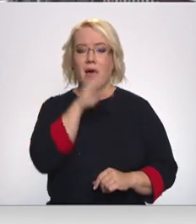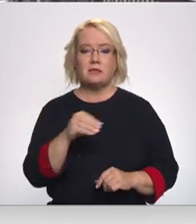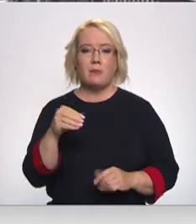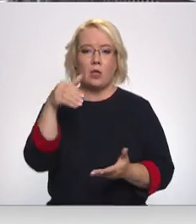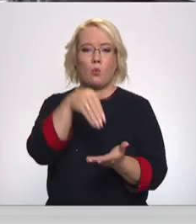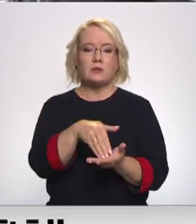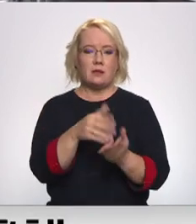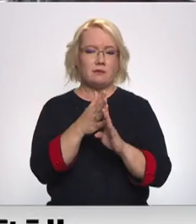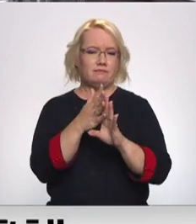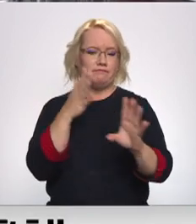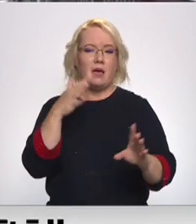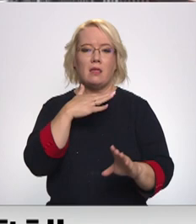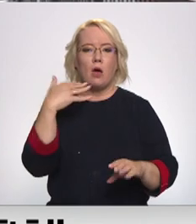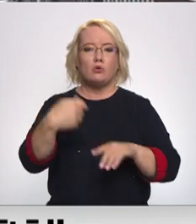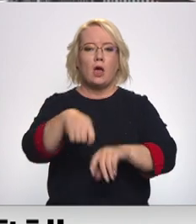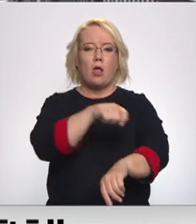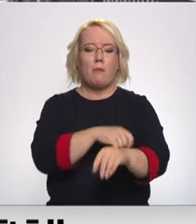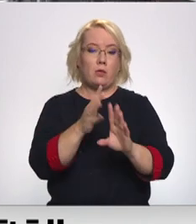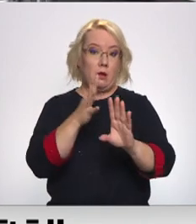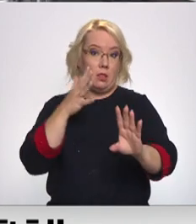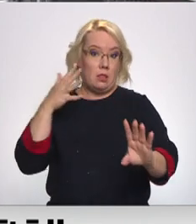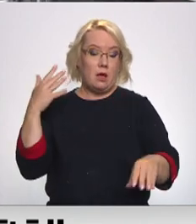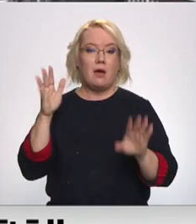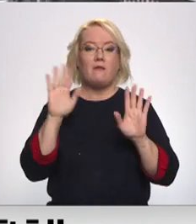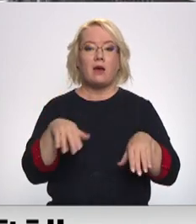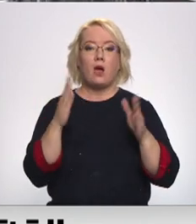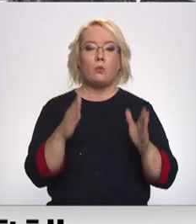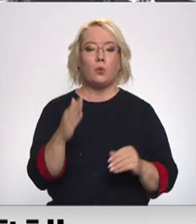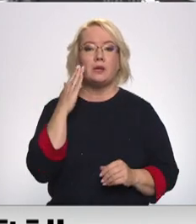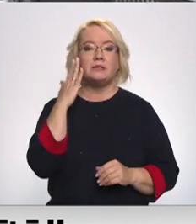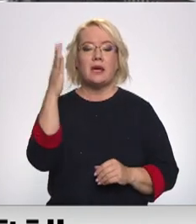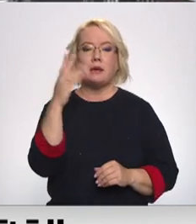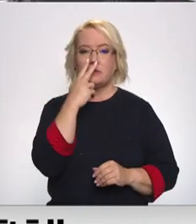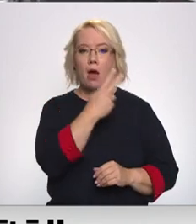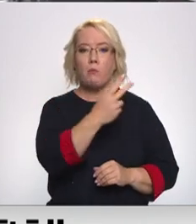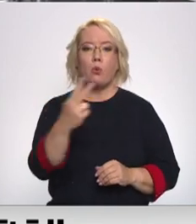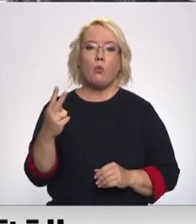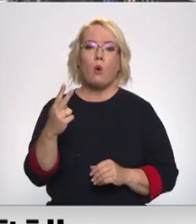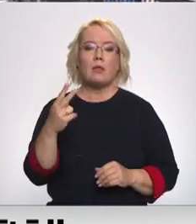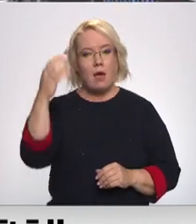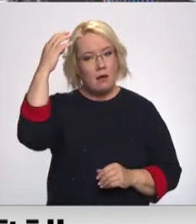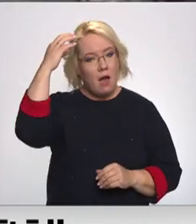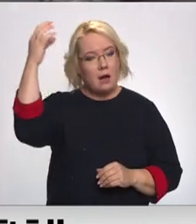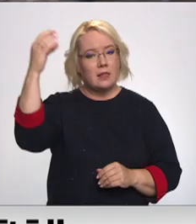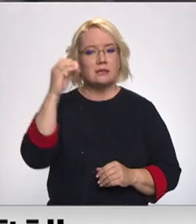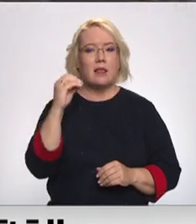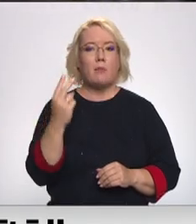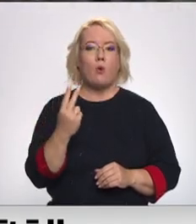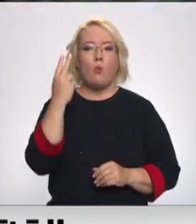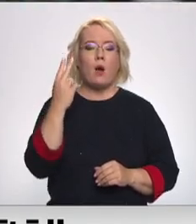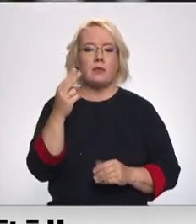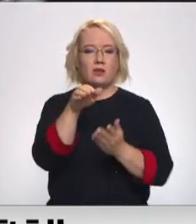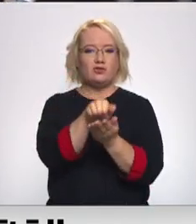šajā vairākus kilometrus garajā rindā, varētu būt cerības aplūkot karalienes Elizabetes otrās